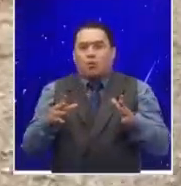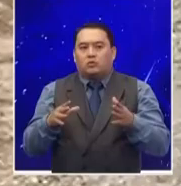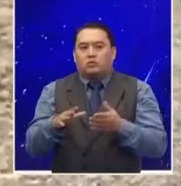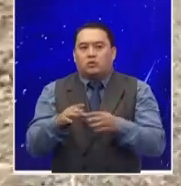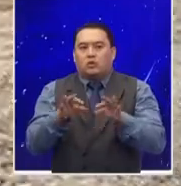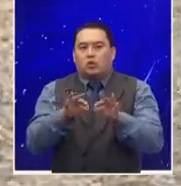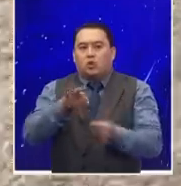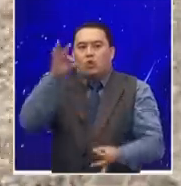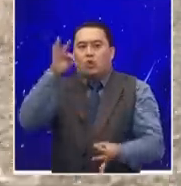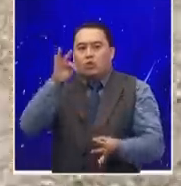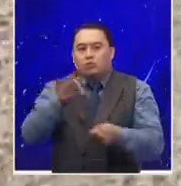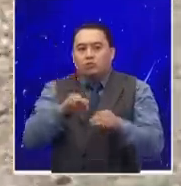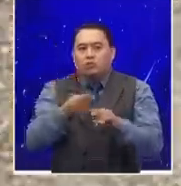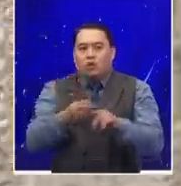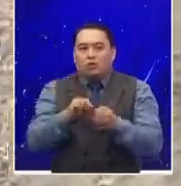еще тоньше.